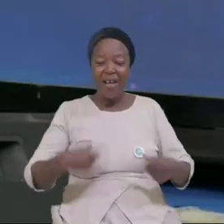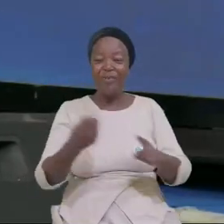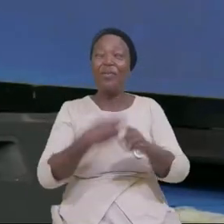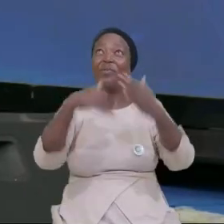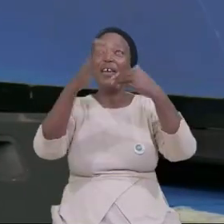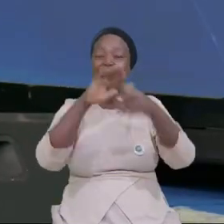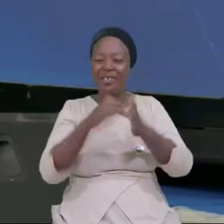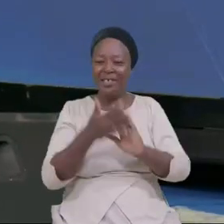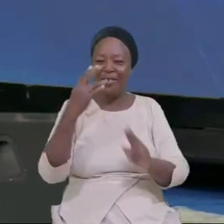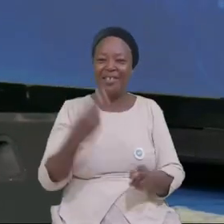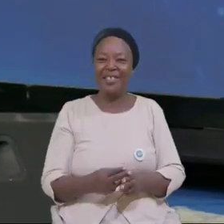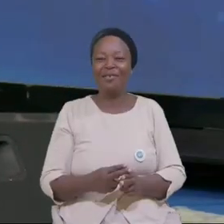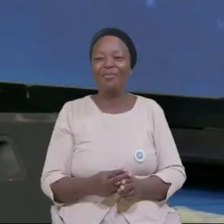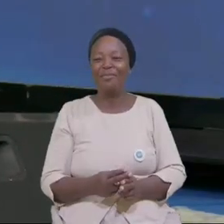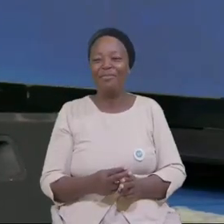ciel.